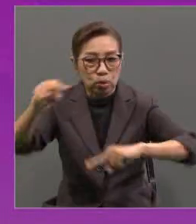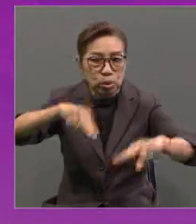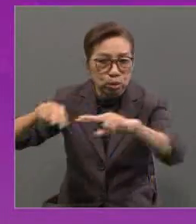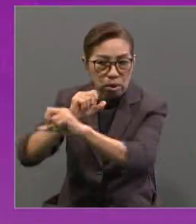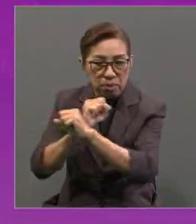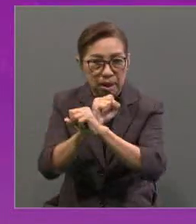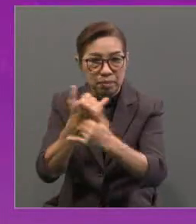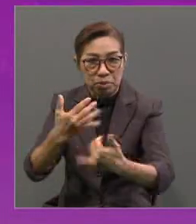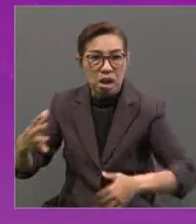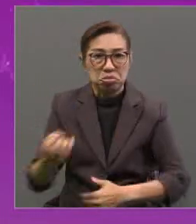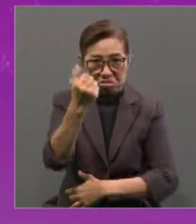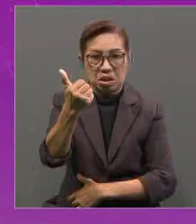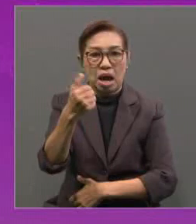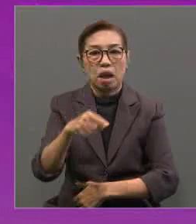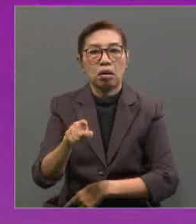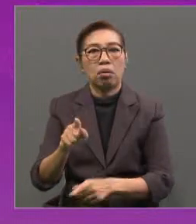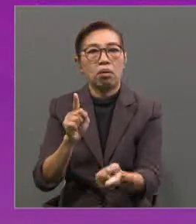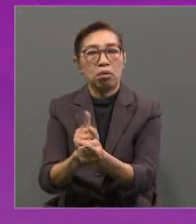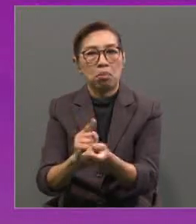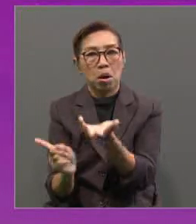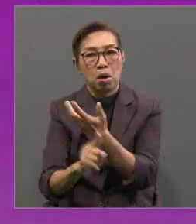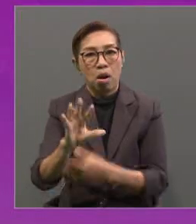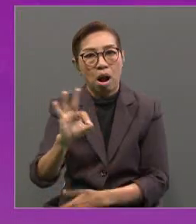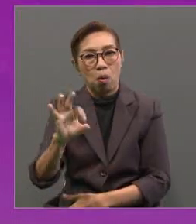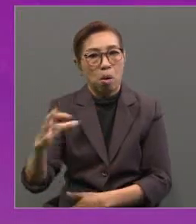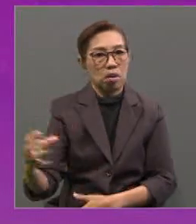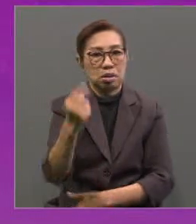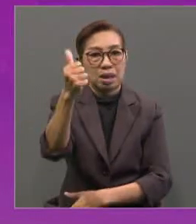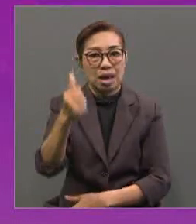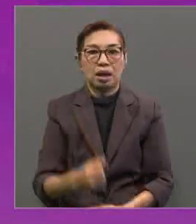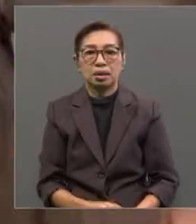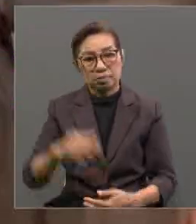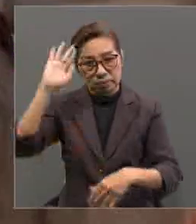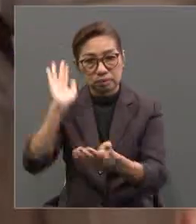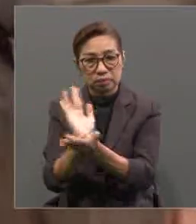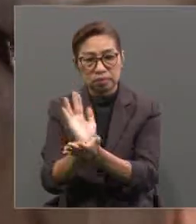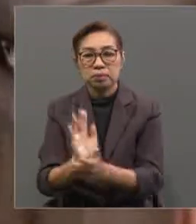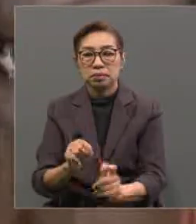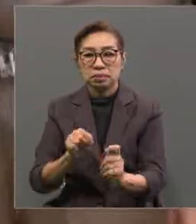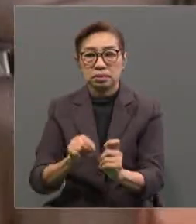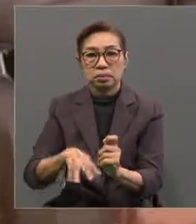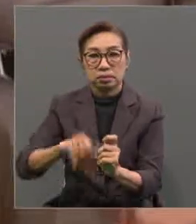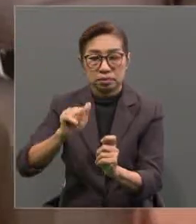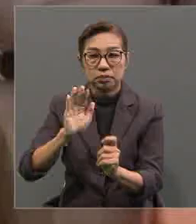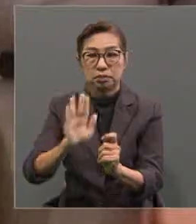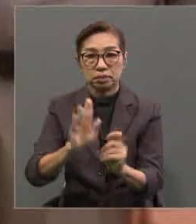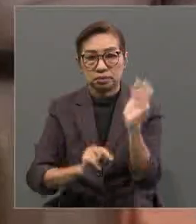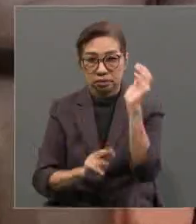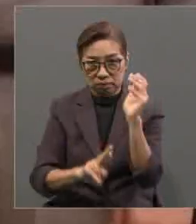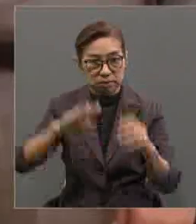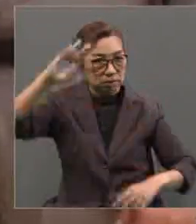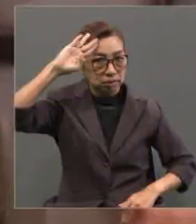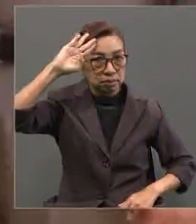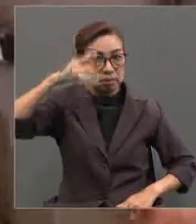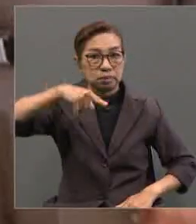โดยสามารถยึดดอกไม้ไฟได้อีก 900กิโลกรัมครับชุดสืบสวนตำรวจภูธรจังหวัดนราธิวาสก็ร่วมกับกองร้อย